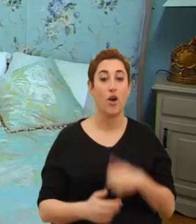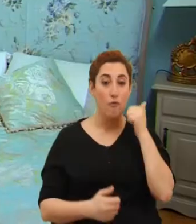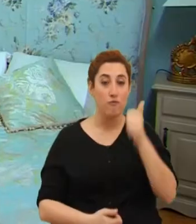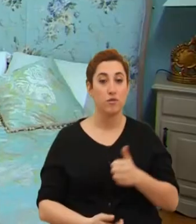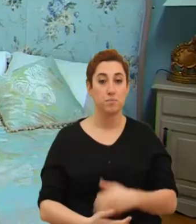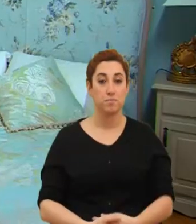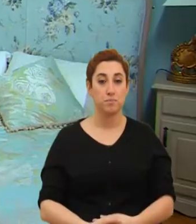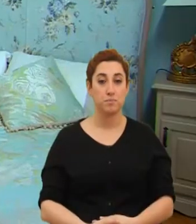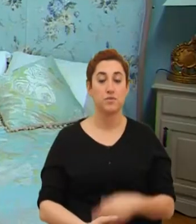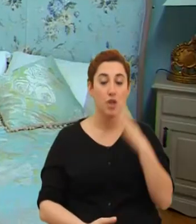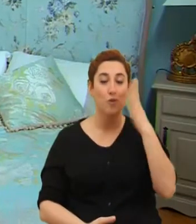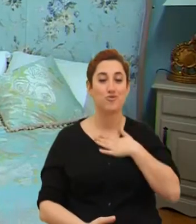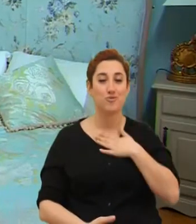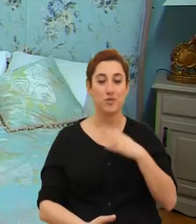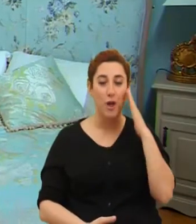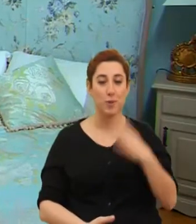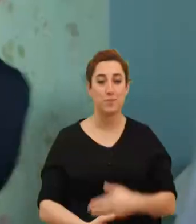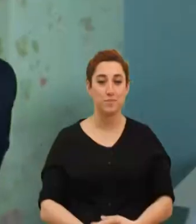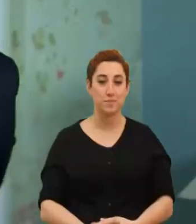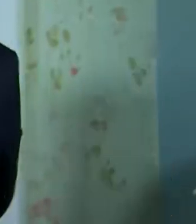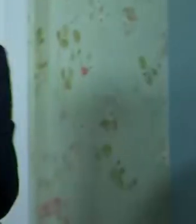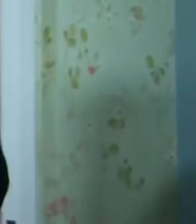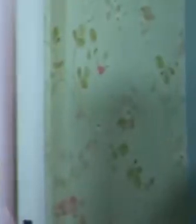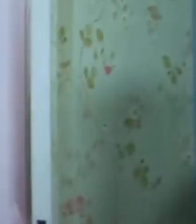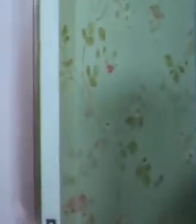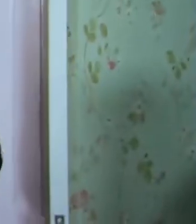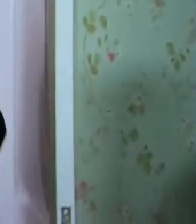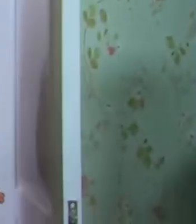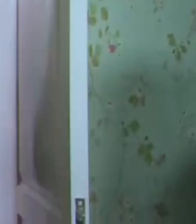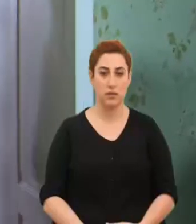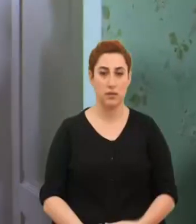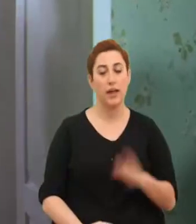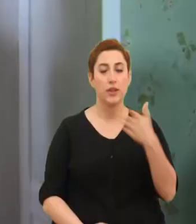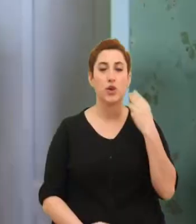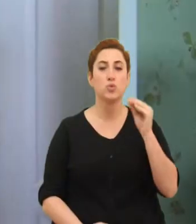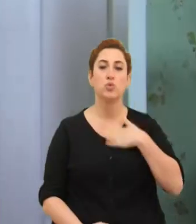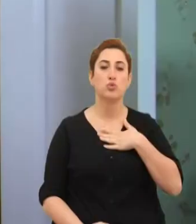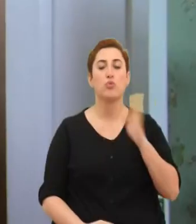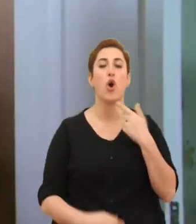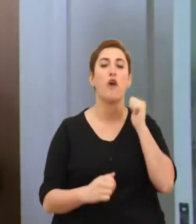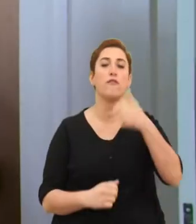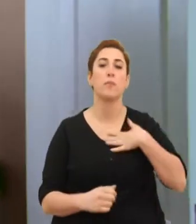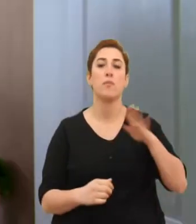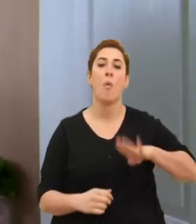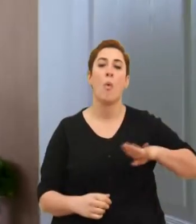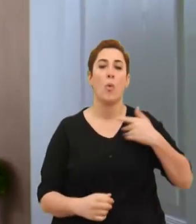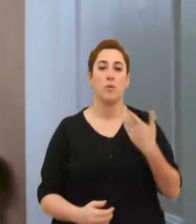Aferin. Sağ ol canım. Sağ ol canım. Kapa. Kapa ya. Gel diyorum. Aferin benim